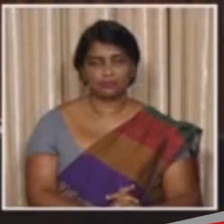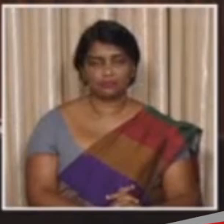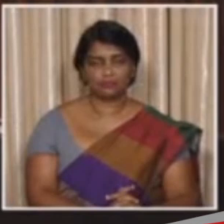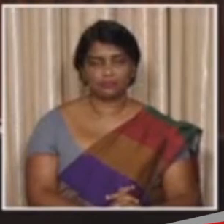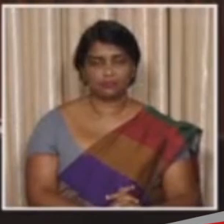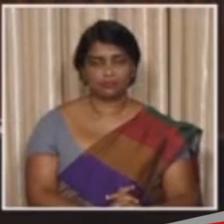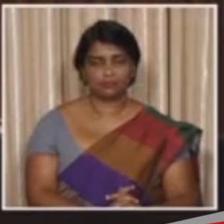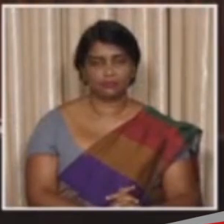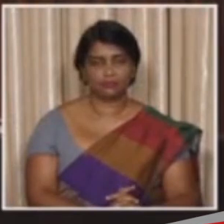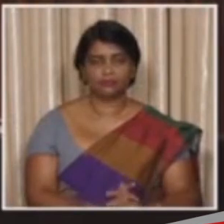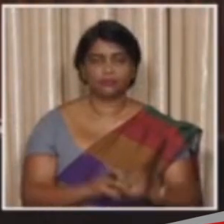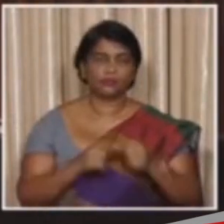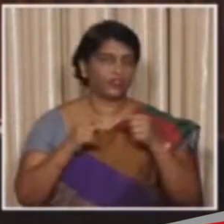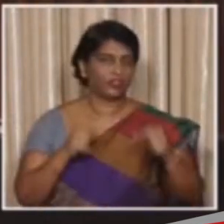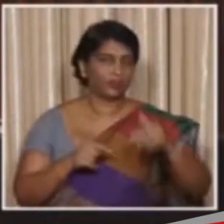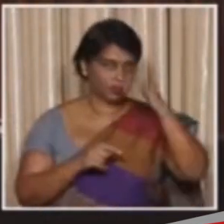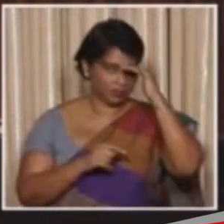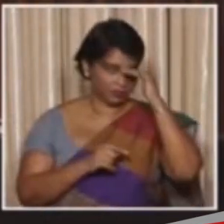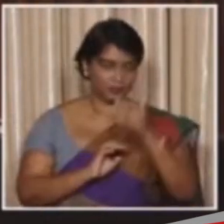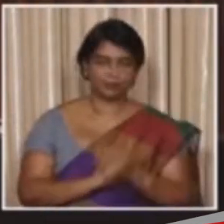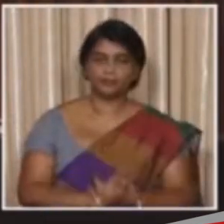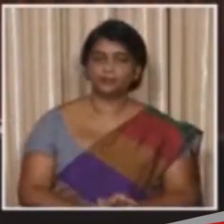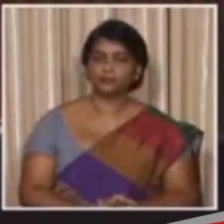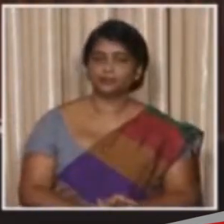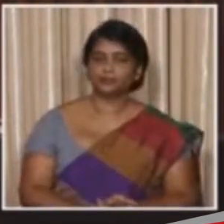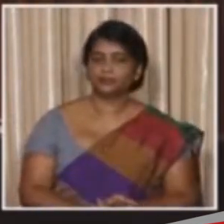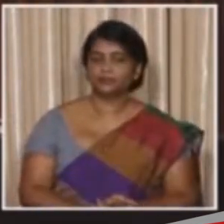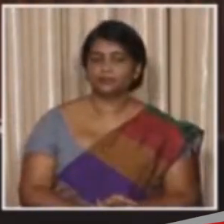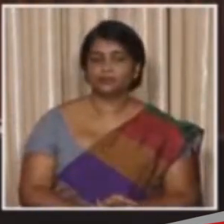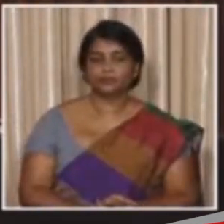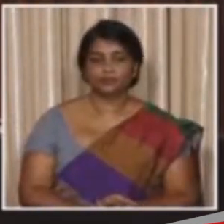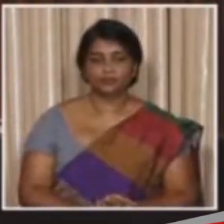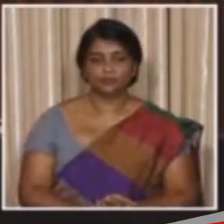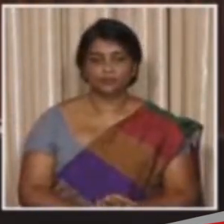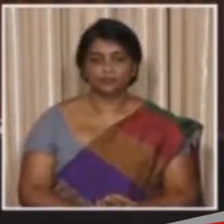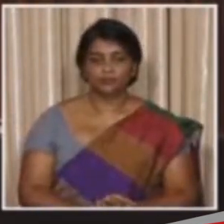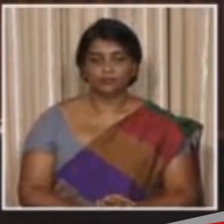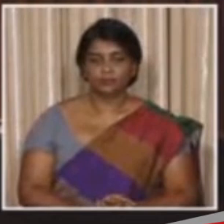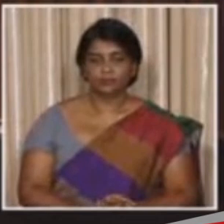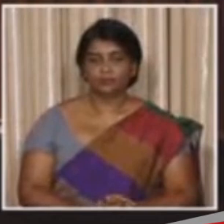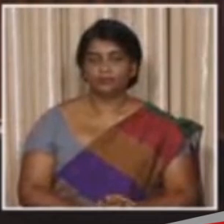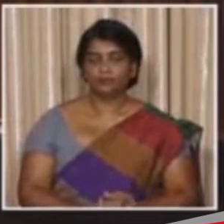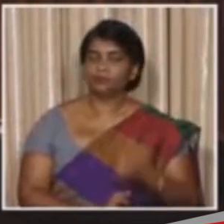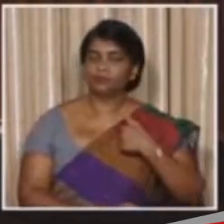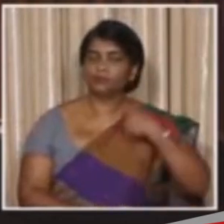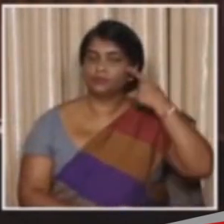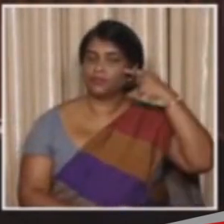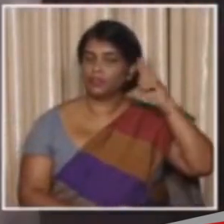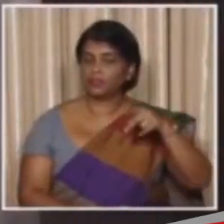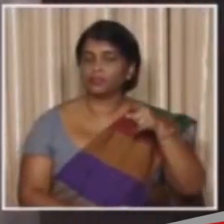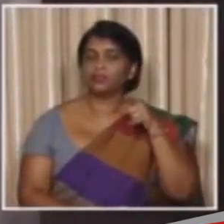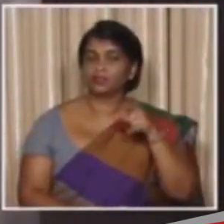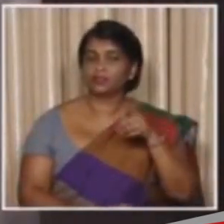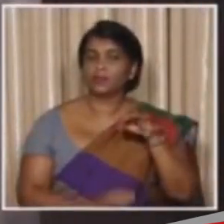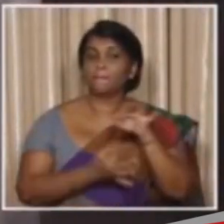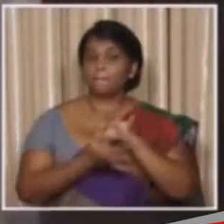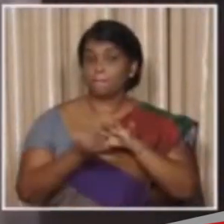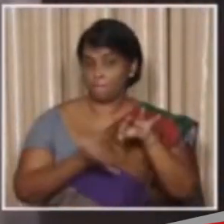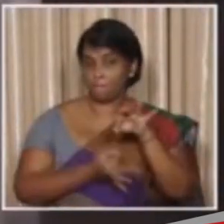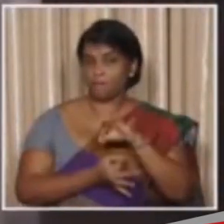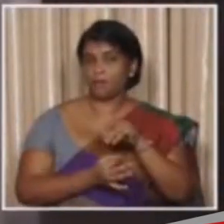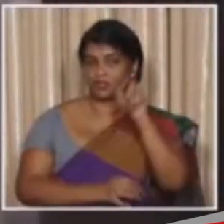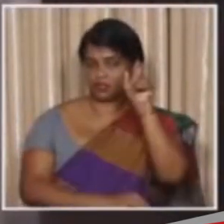ඔව් විපක්ෂ නායකතුමා ගරු කතානායකතුමනි මම විශ්වාස කරන ඔබතුමා ප්‍රජාතන්ත්‍රවාදියෙක්